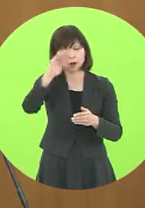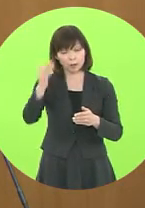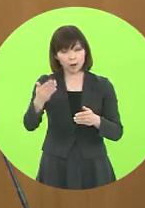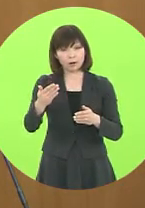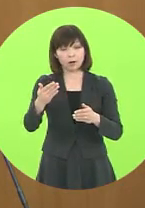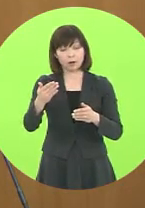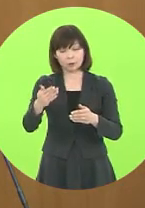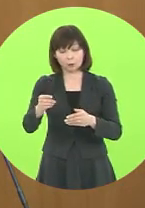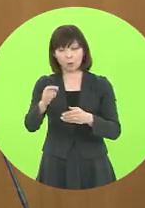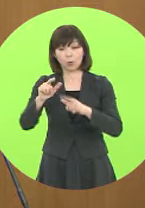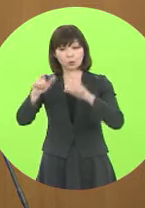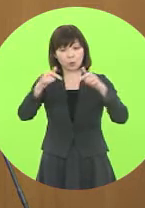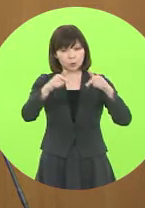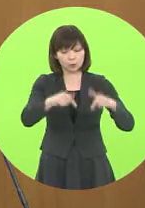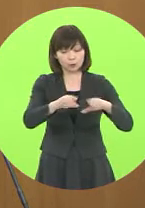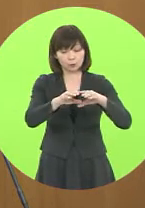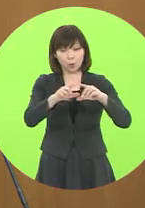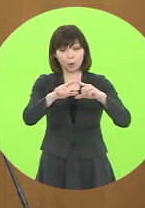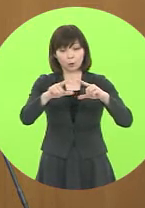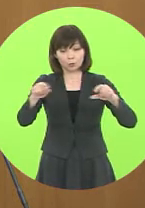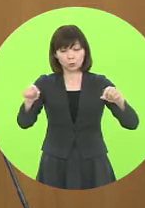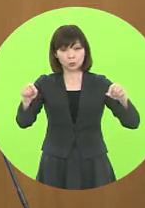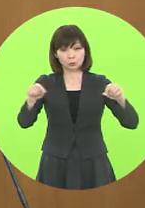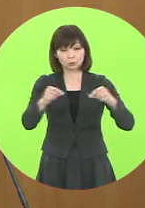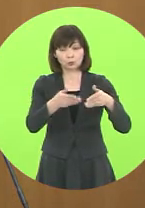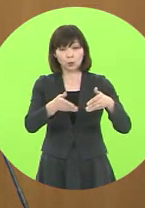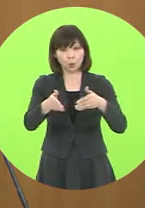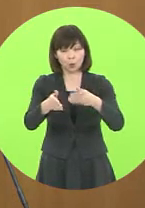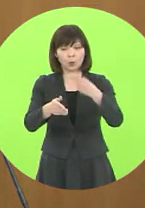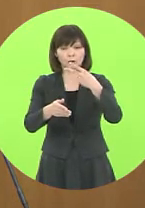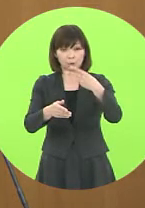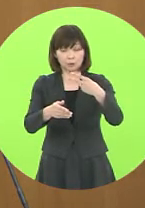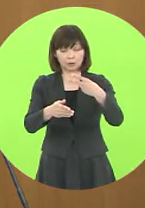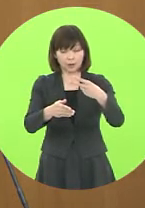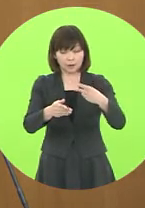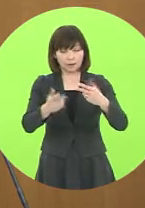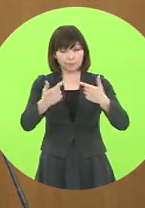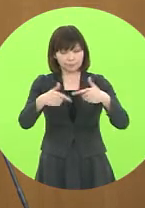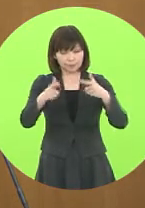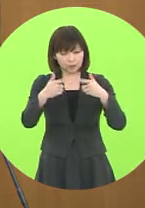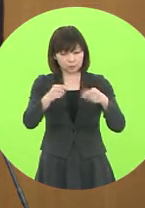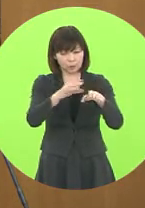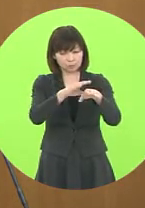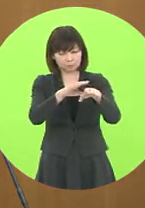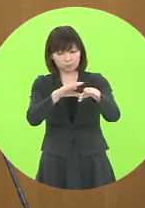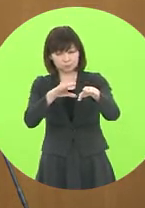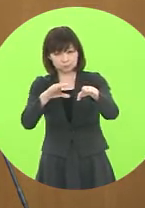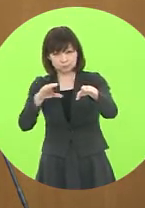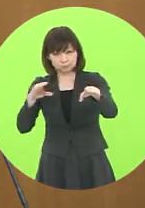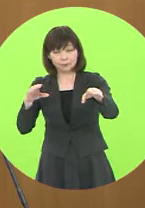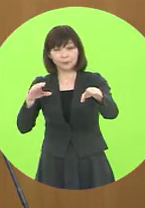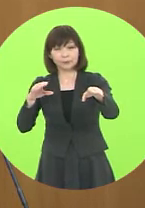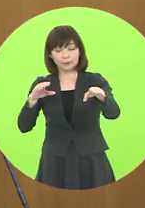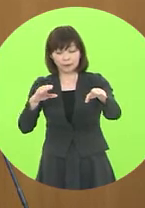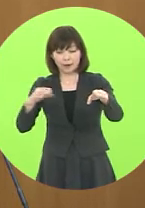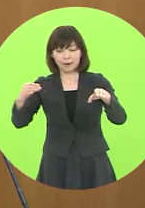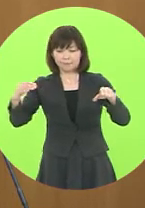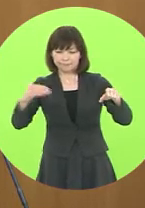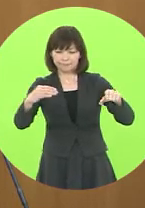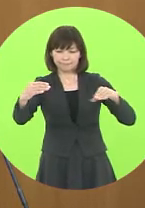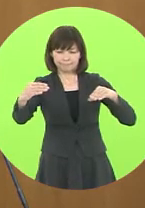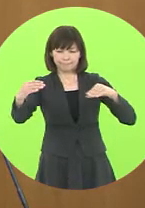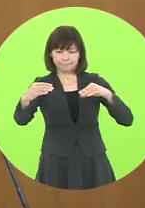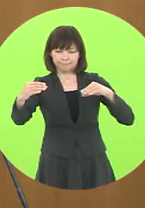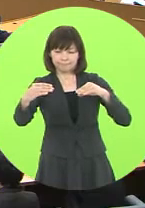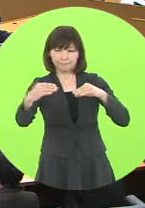と言ってよい国道2号が慢性的な渋滞に陥ることで、接続する南北の道路も必然的に機